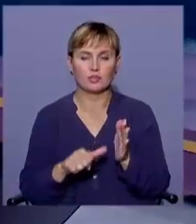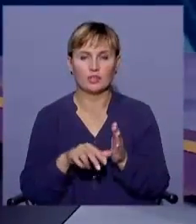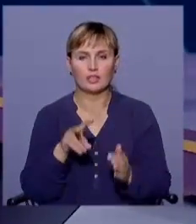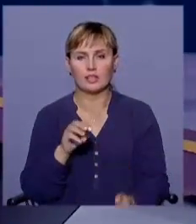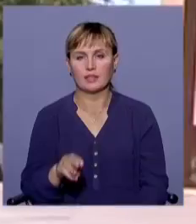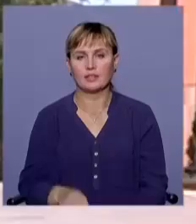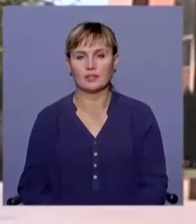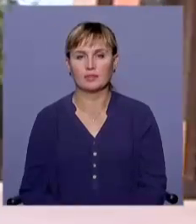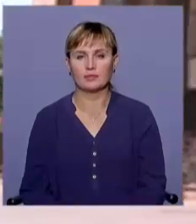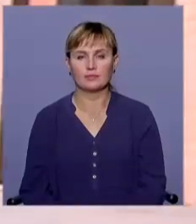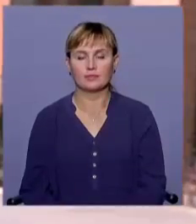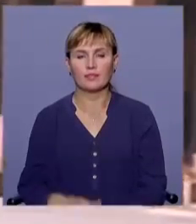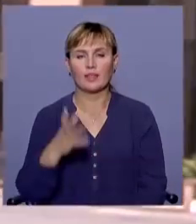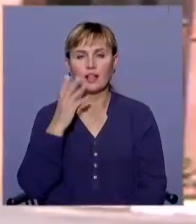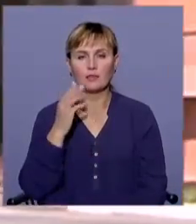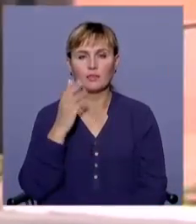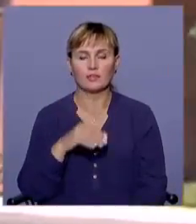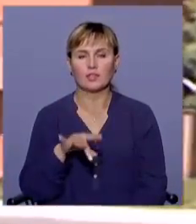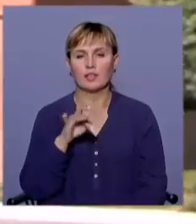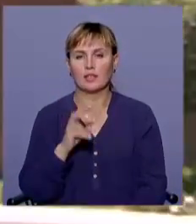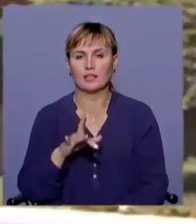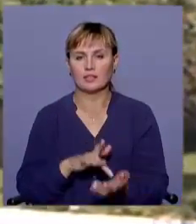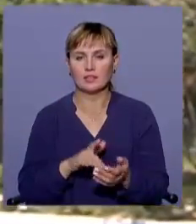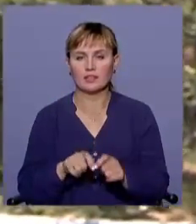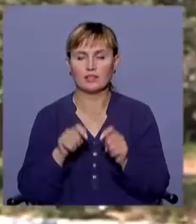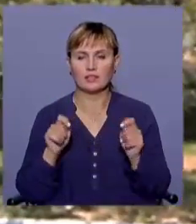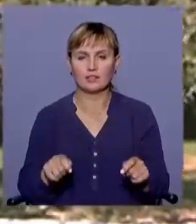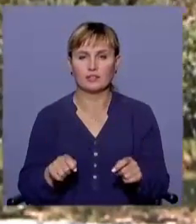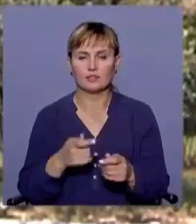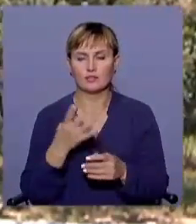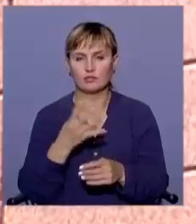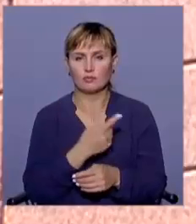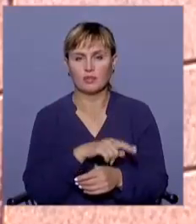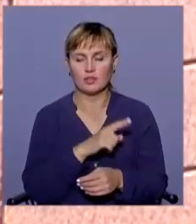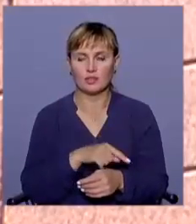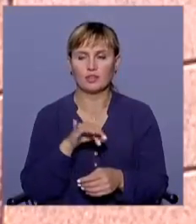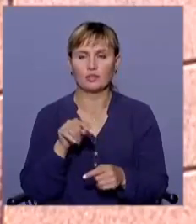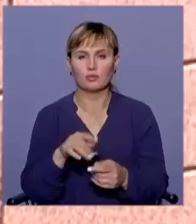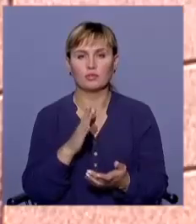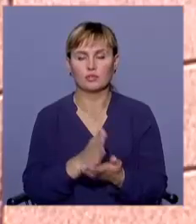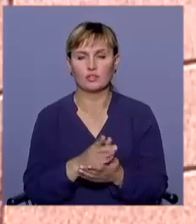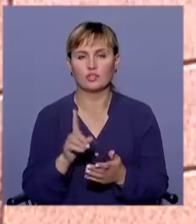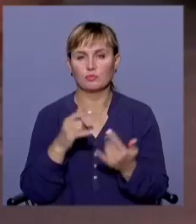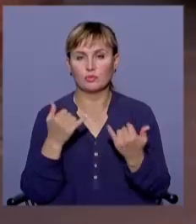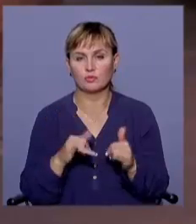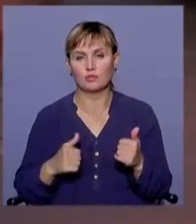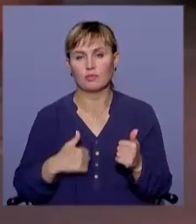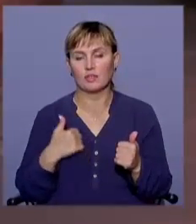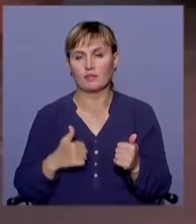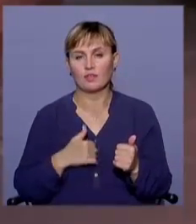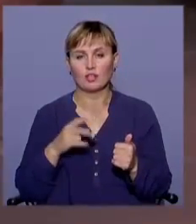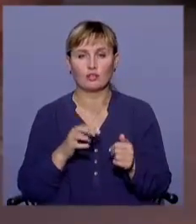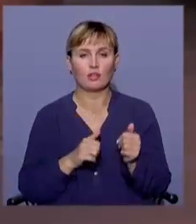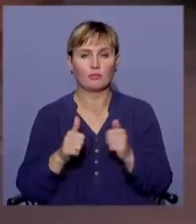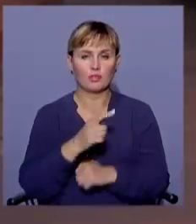лет. Алматинский онкологический центр открылся на базе 4-й клинической больницы. И тут есть чем удивить и похвастать. Но